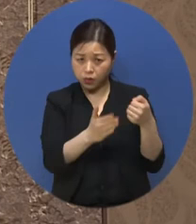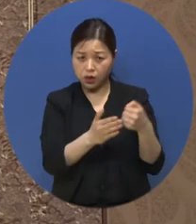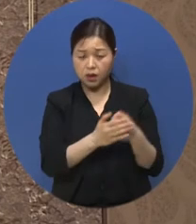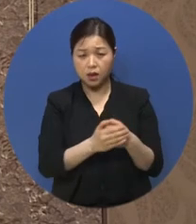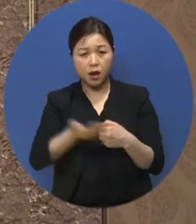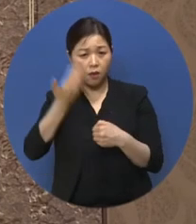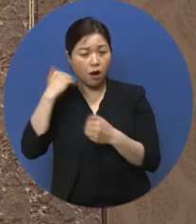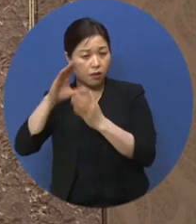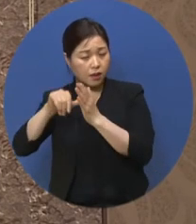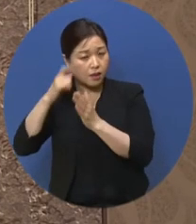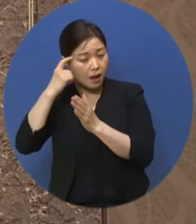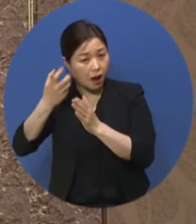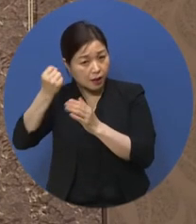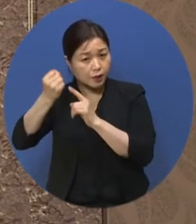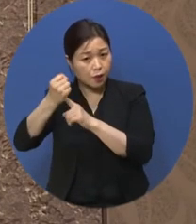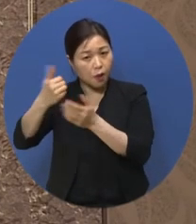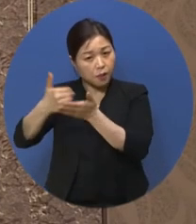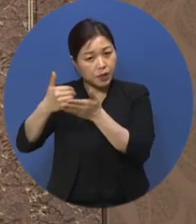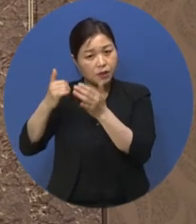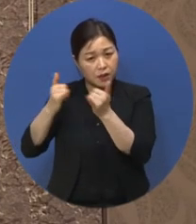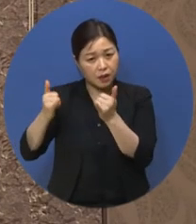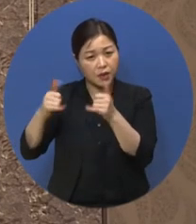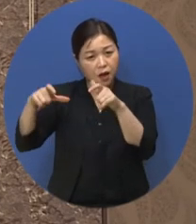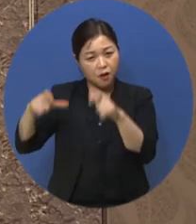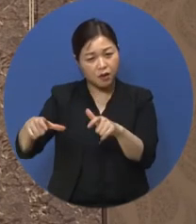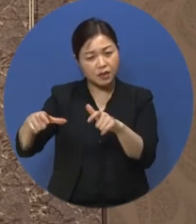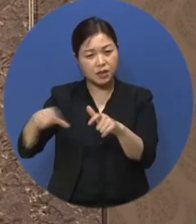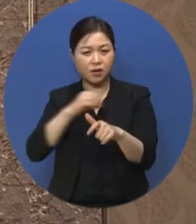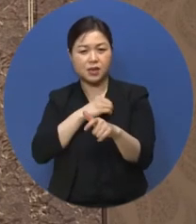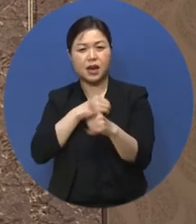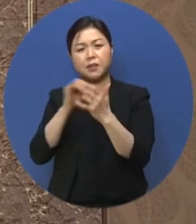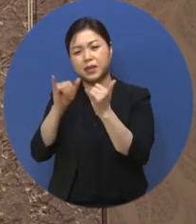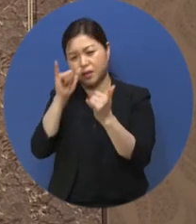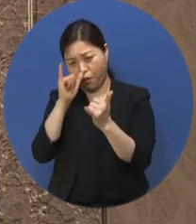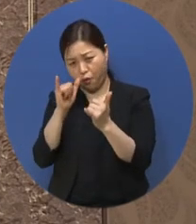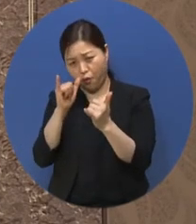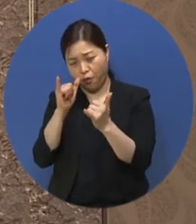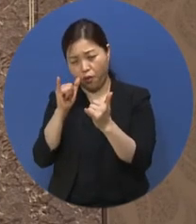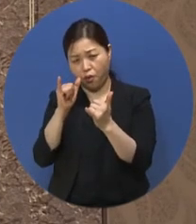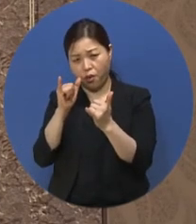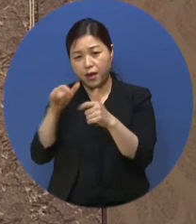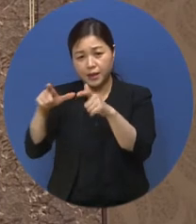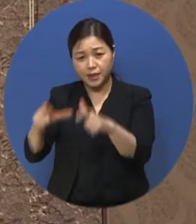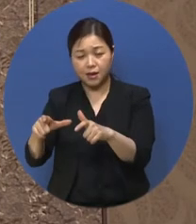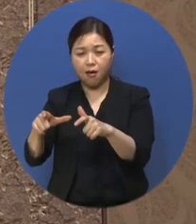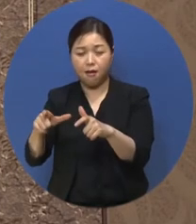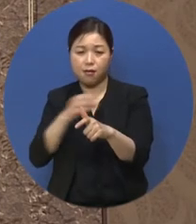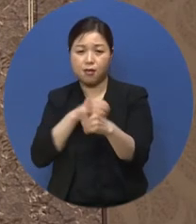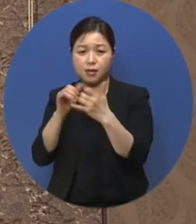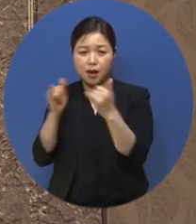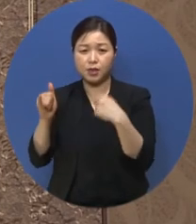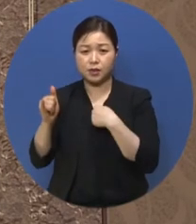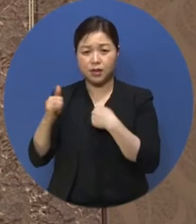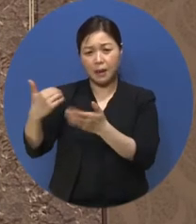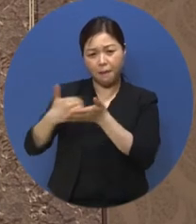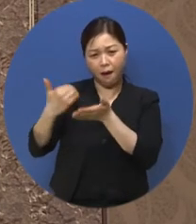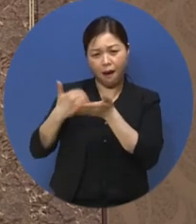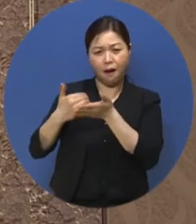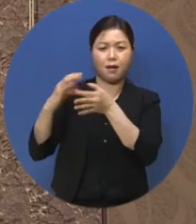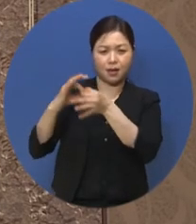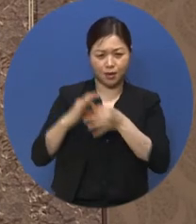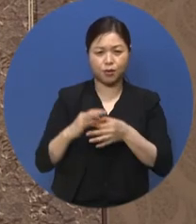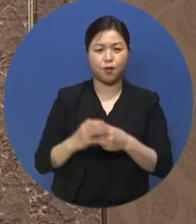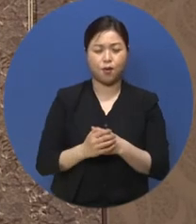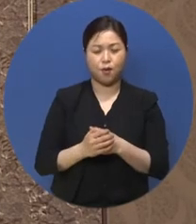우리 민원인들은 네. 그쪽에 구의원들이 있거든요. 예. 지역구 구의원들이 있어. 근데도 저한테 민원을 계속 제기를 하시는